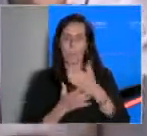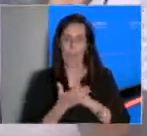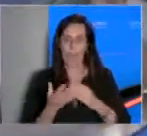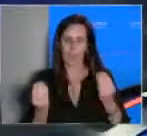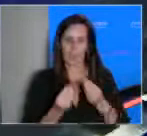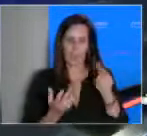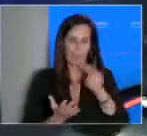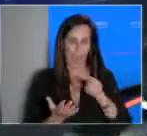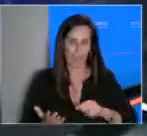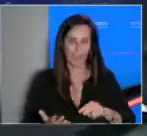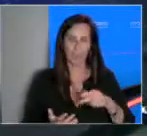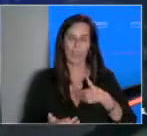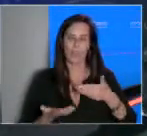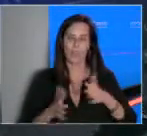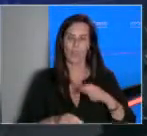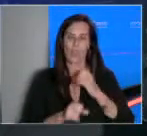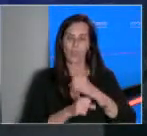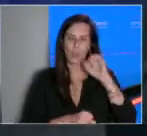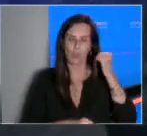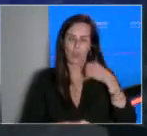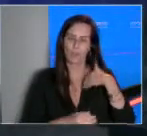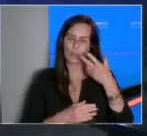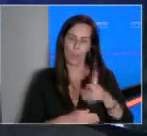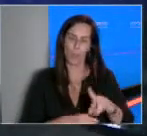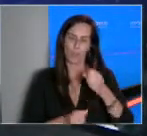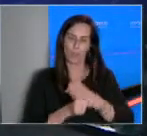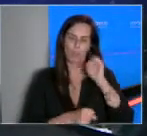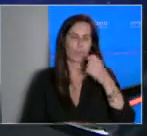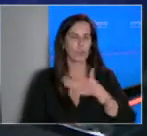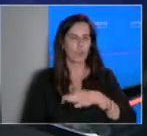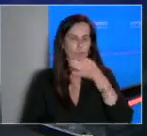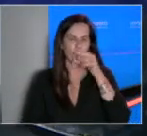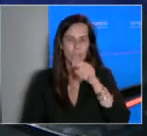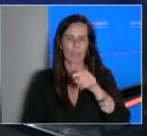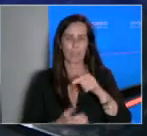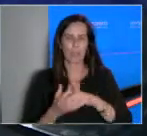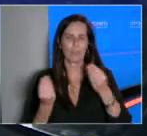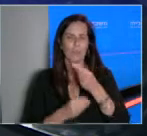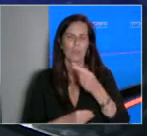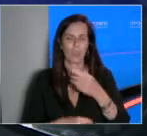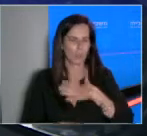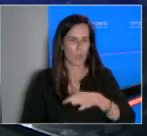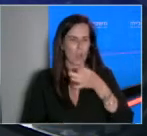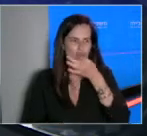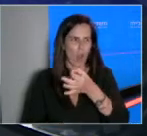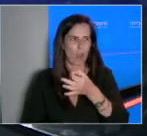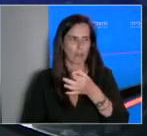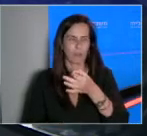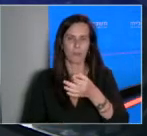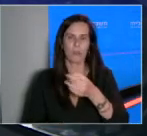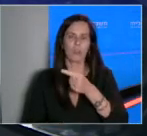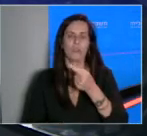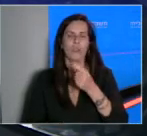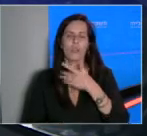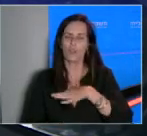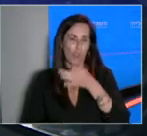מהדברים שאני קורא, אני נולדתי עובדת סוציאלית ועמות עובדת סוציאלית, ואני רוצה לשאול אותך לאור הדברים... אני רוצה לשאול אותך לאור הדברים שחיתם